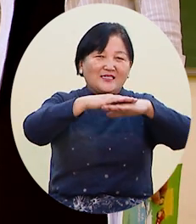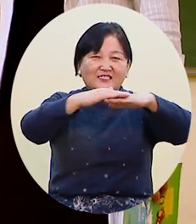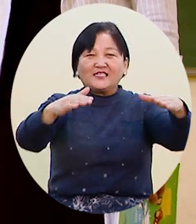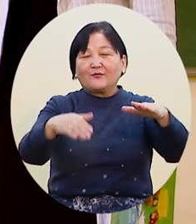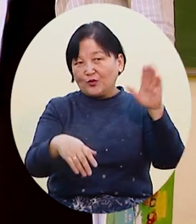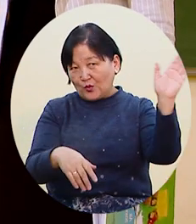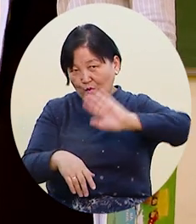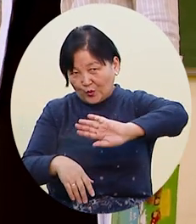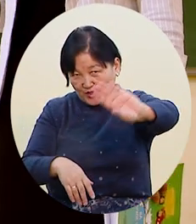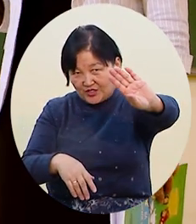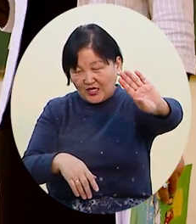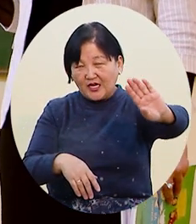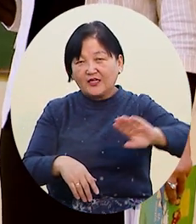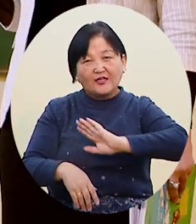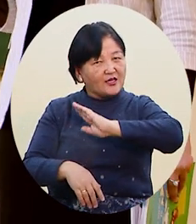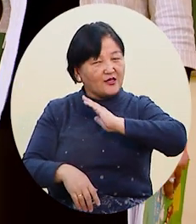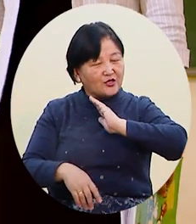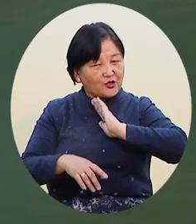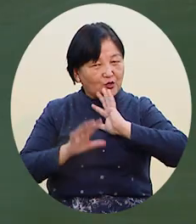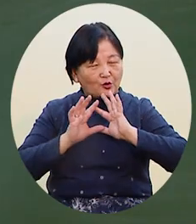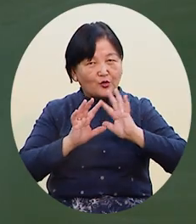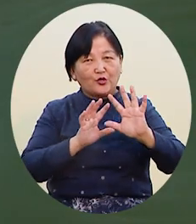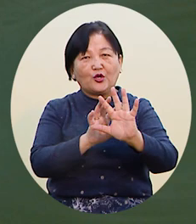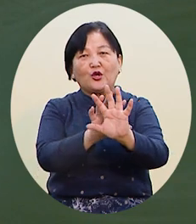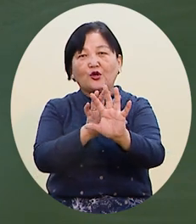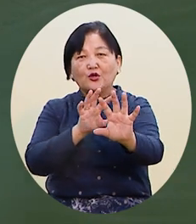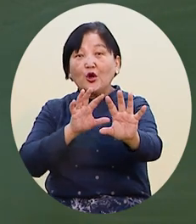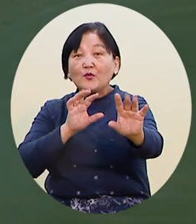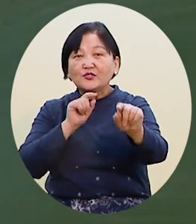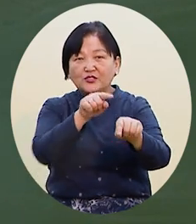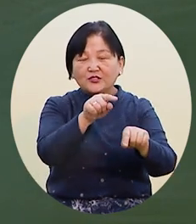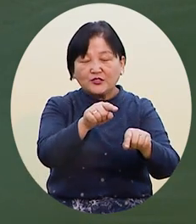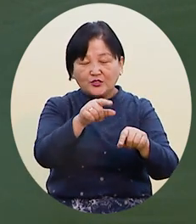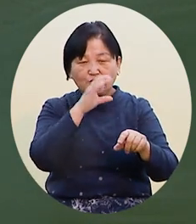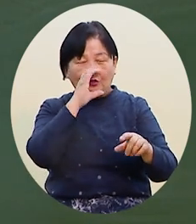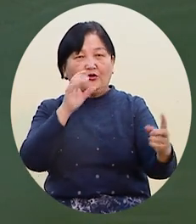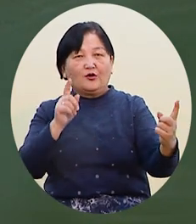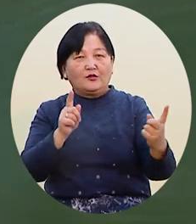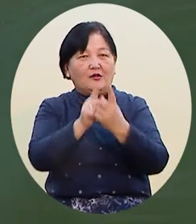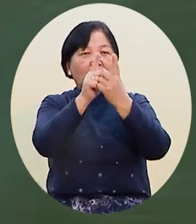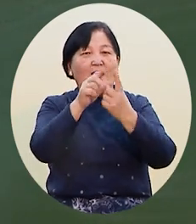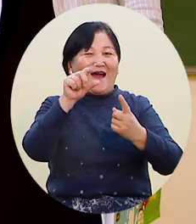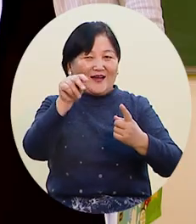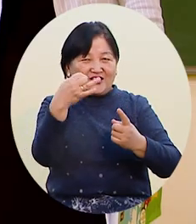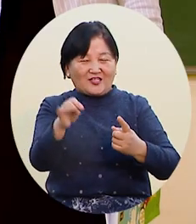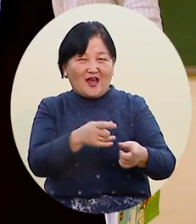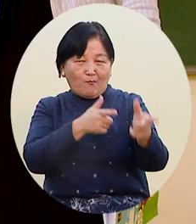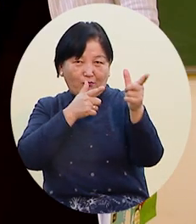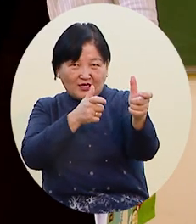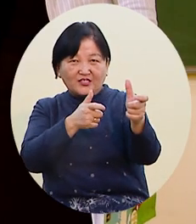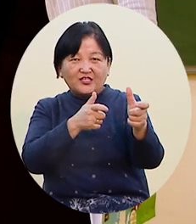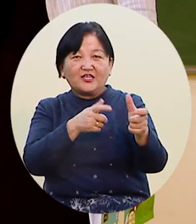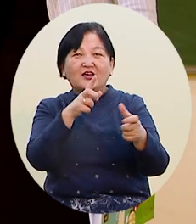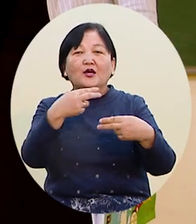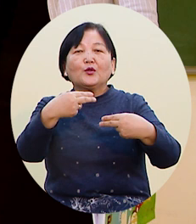зайгуул чонтой таарч, ам тэмцэн зүгтаарч аманд нь орох шахав. Ачтай анчны буйнаар ам мултран